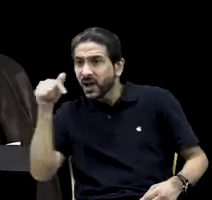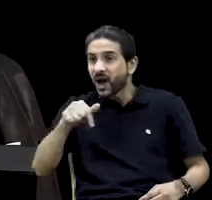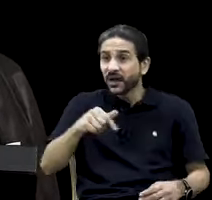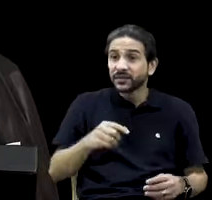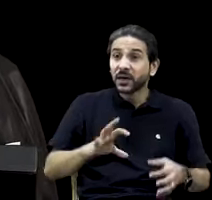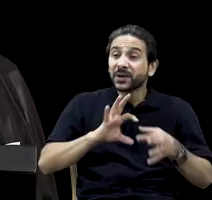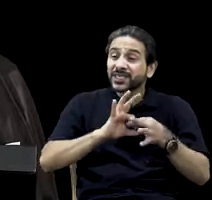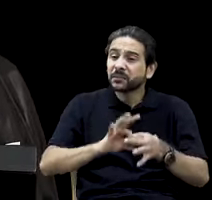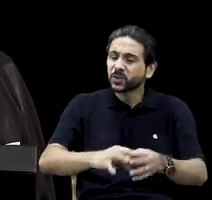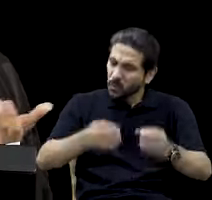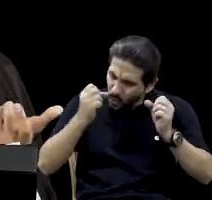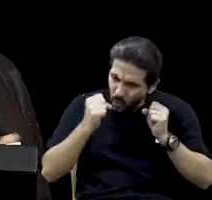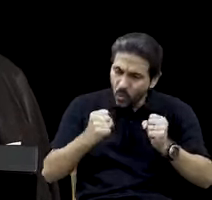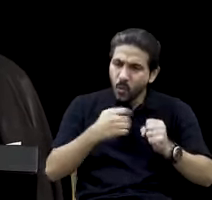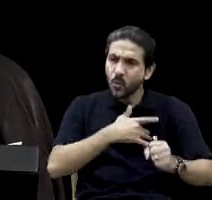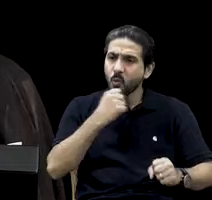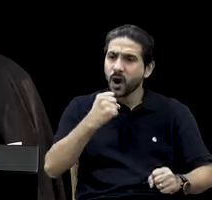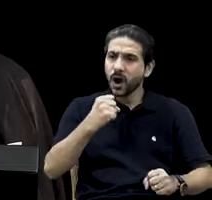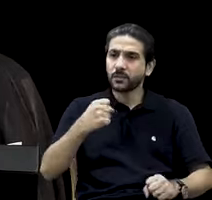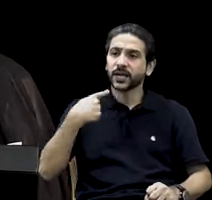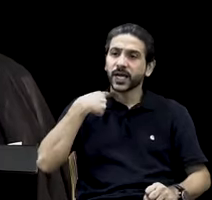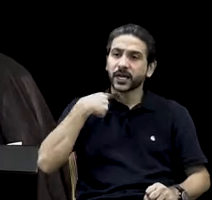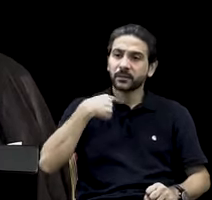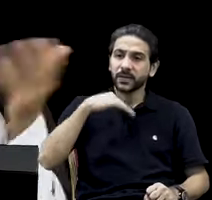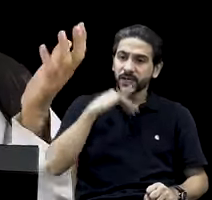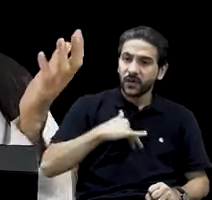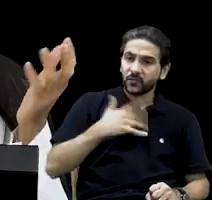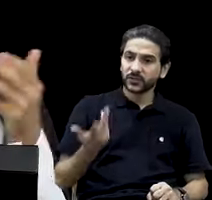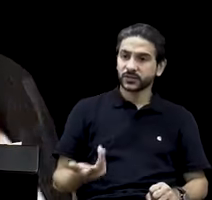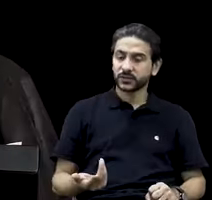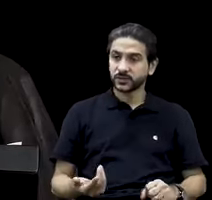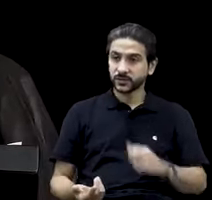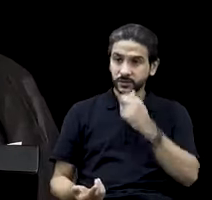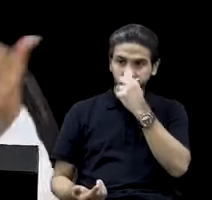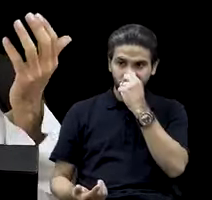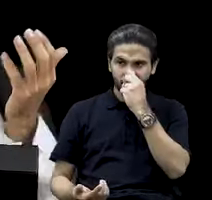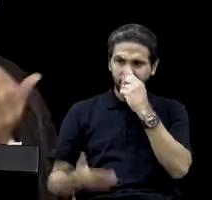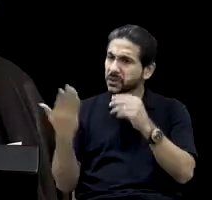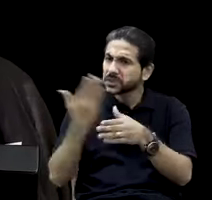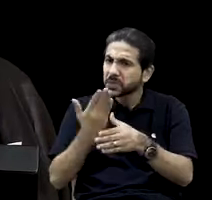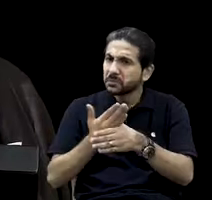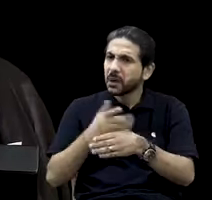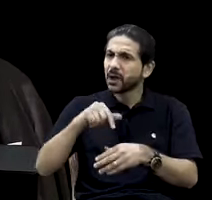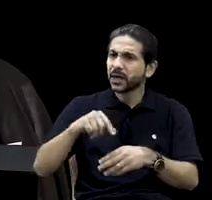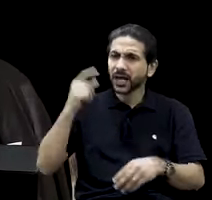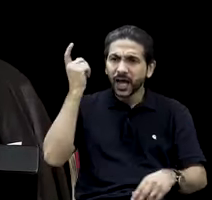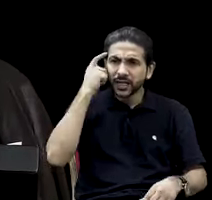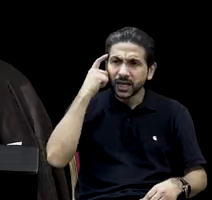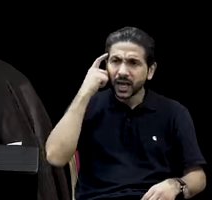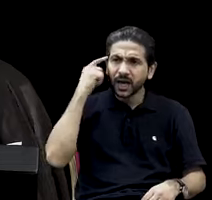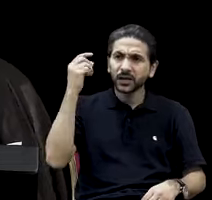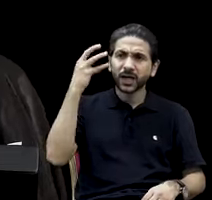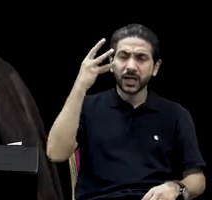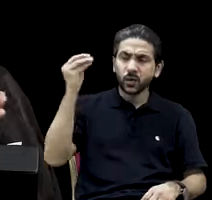بشكل مباشر بعلم النفس فما لينا شغل احنا نبحث في العقل بمختلف جوانبه